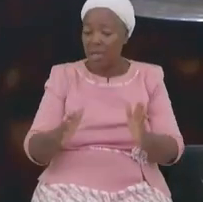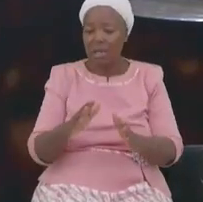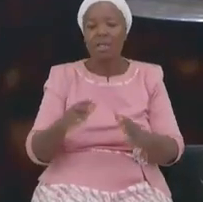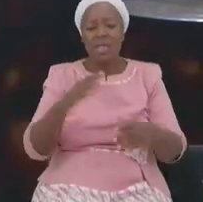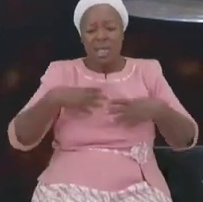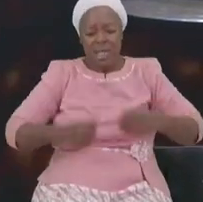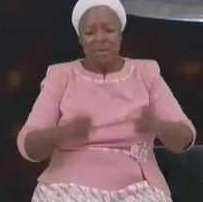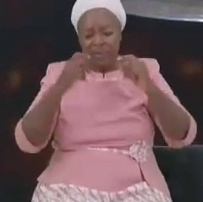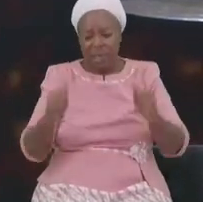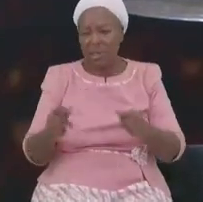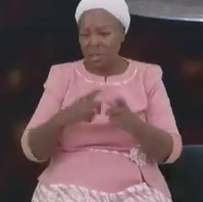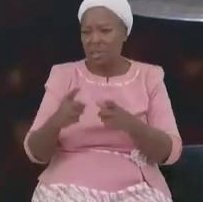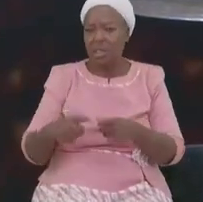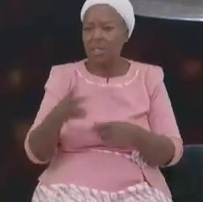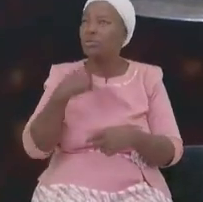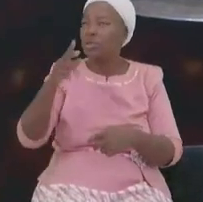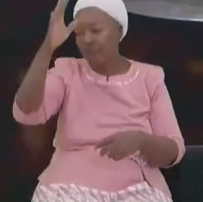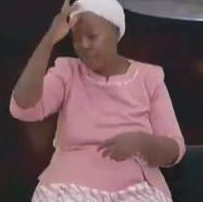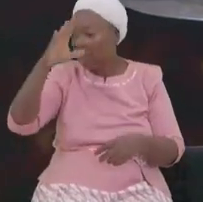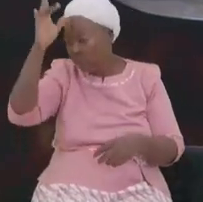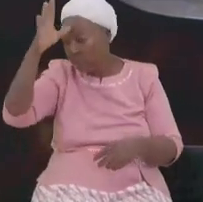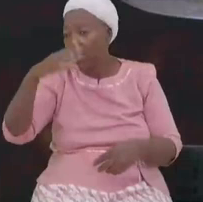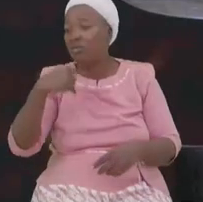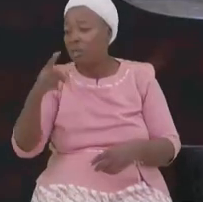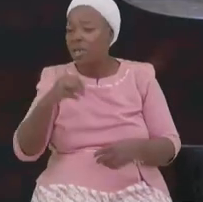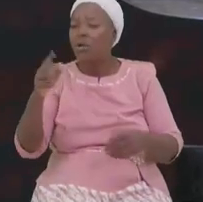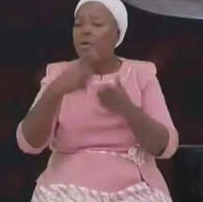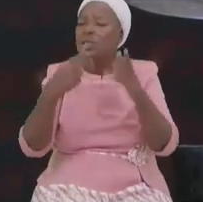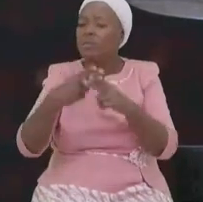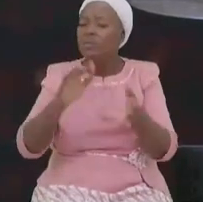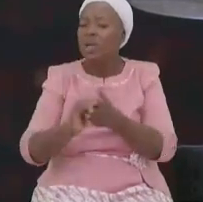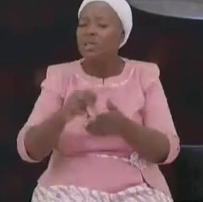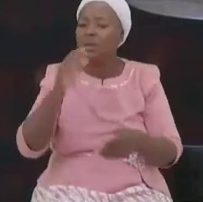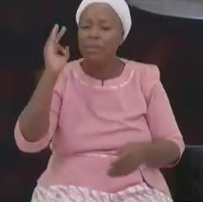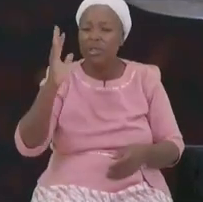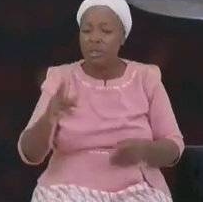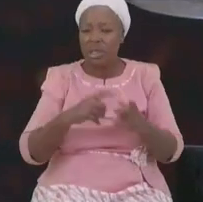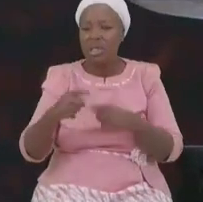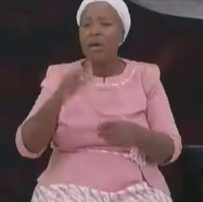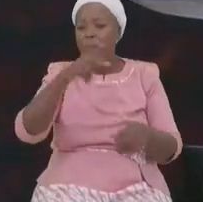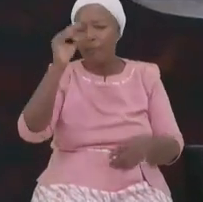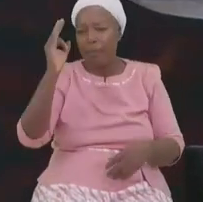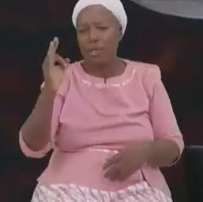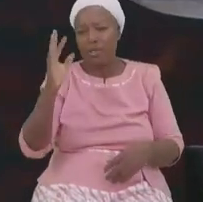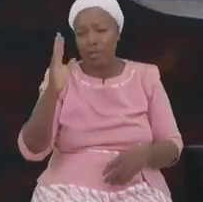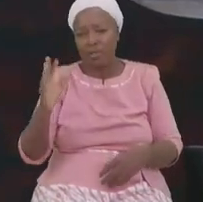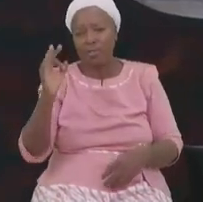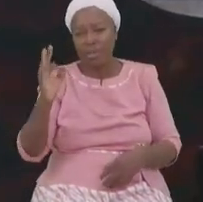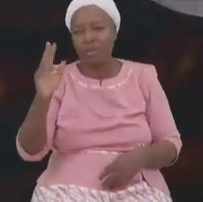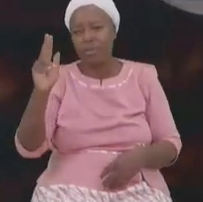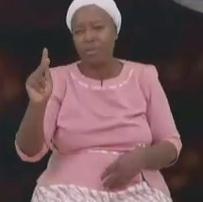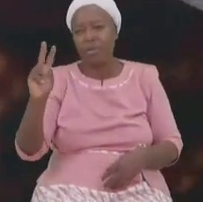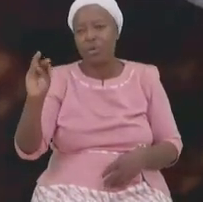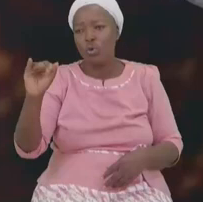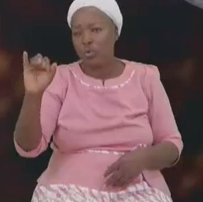père s'est intéressé. J'étais en Amérique et il était à l'hôtel où j'étais et il m'a rencontré. Il a dit, c'est